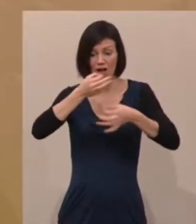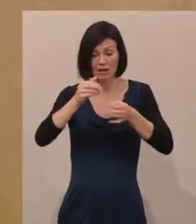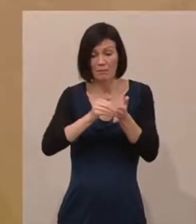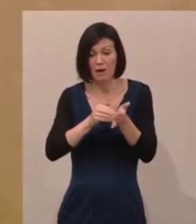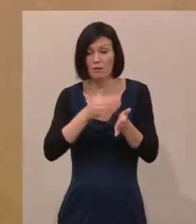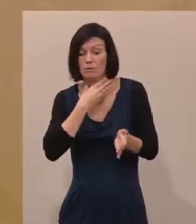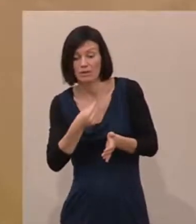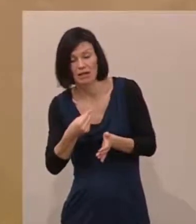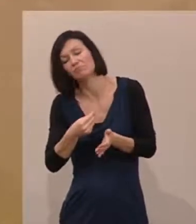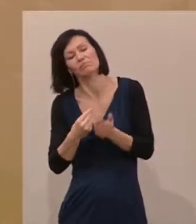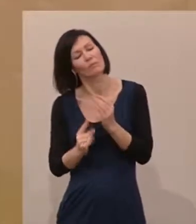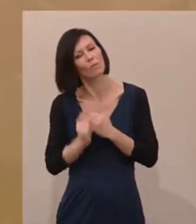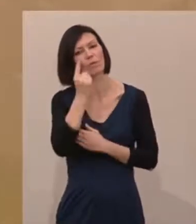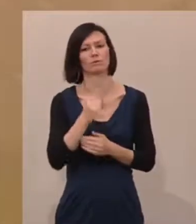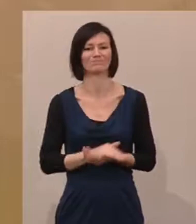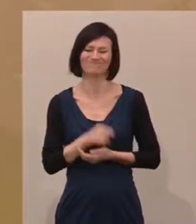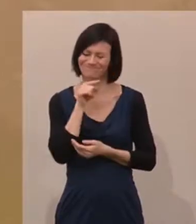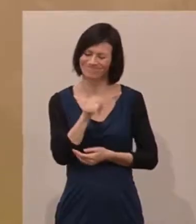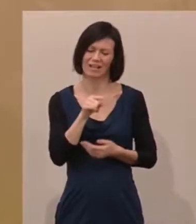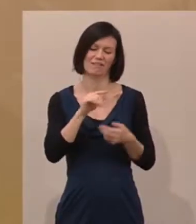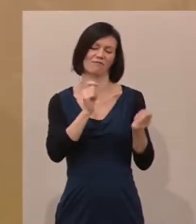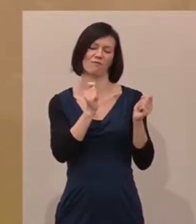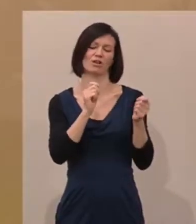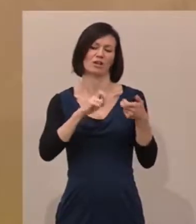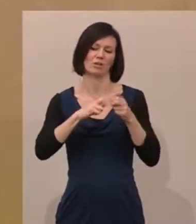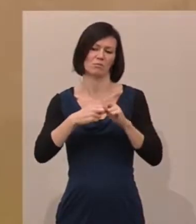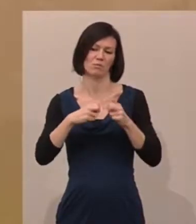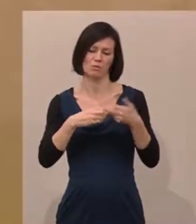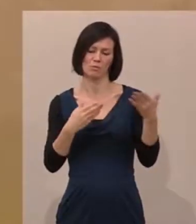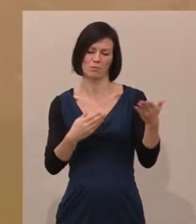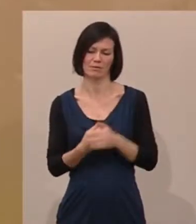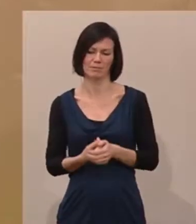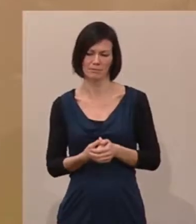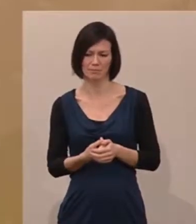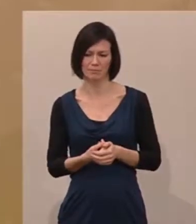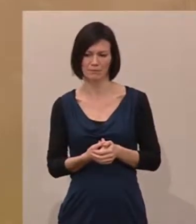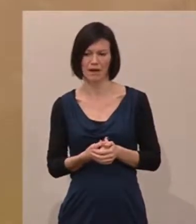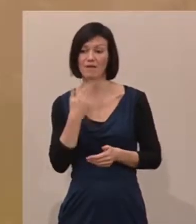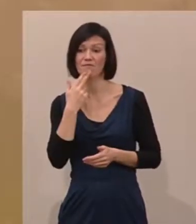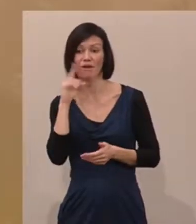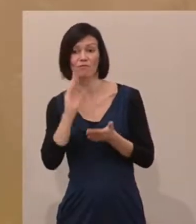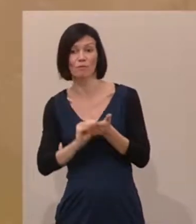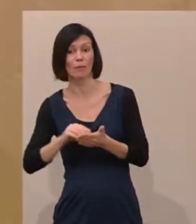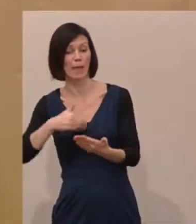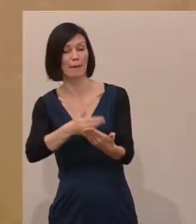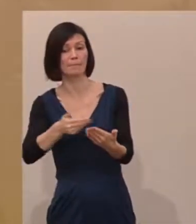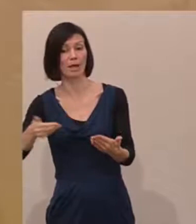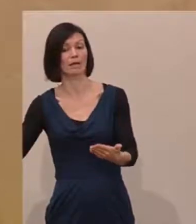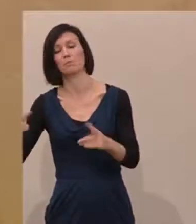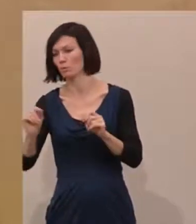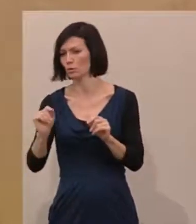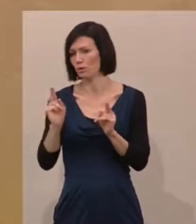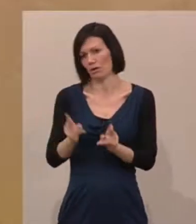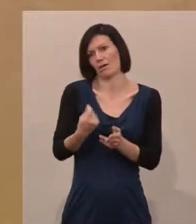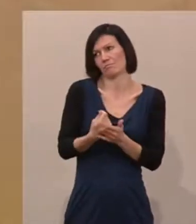Und genau das ist das Problem dieses Vorschlags. Und die Vermieter können natürlich in dieser Situation jeden Preis verlangen, den